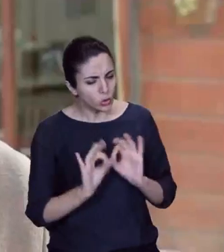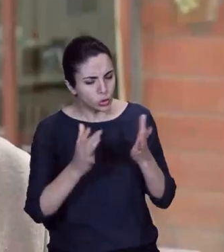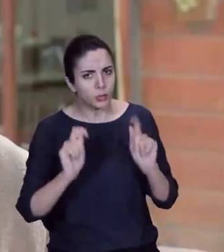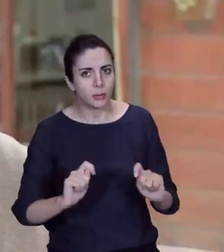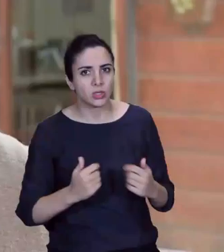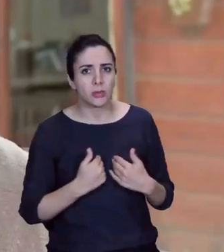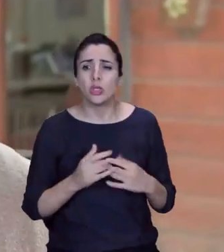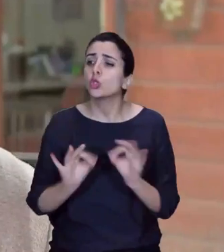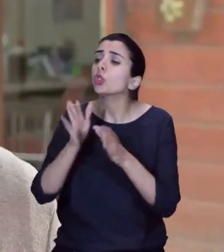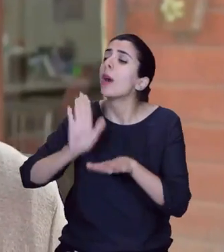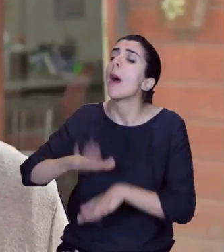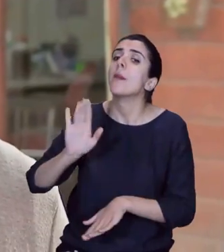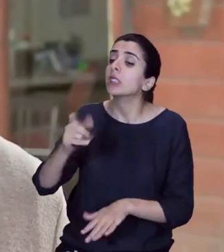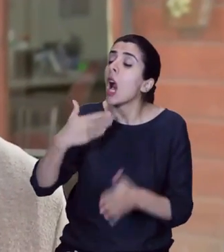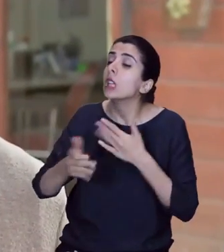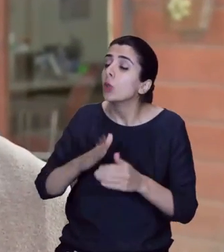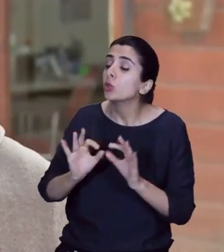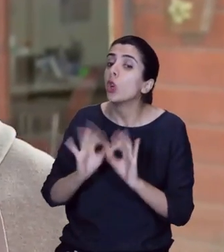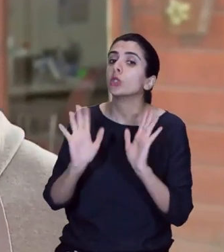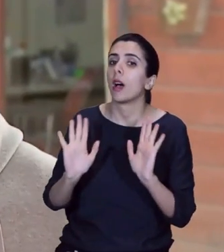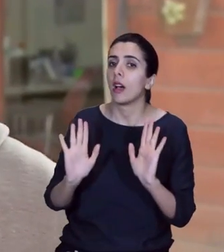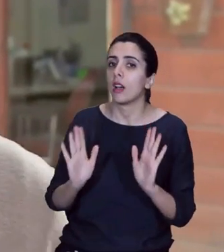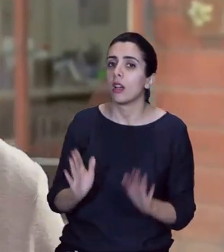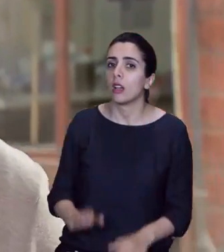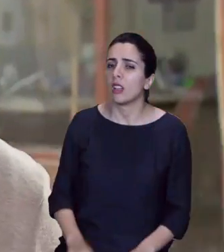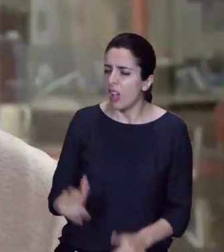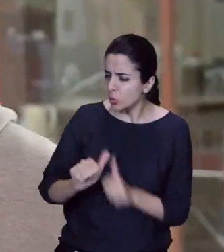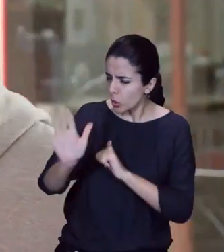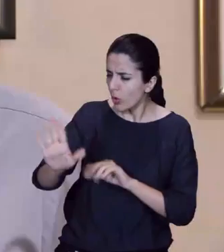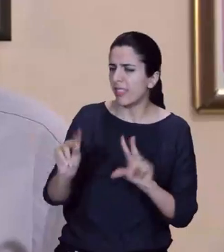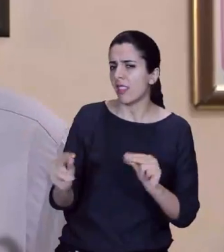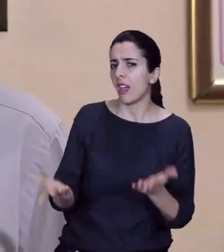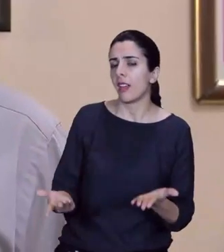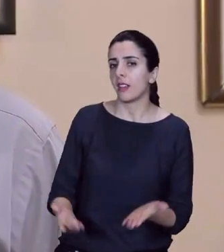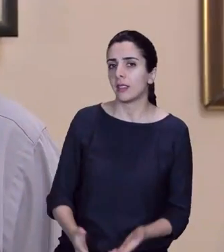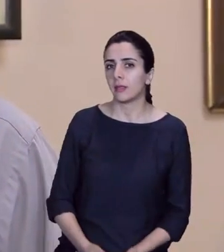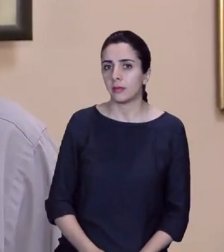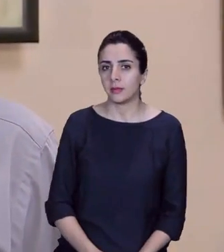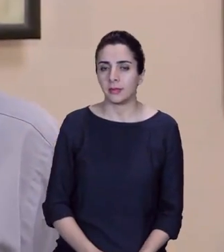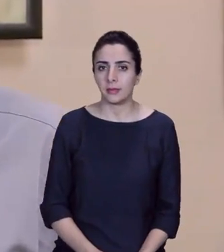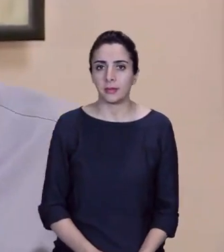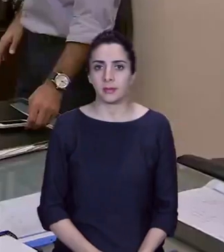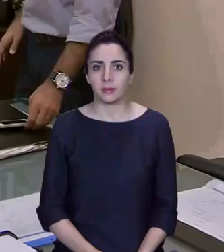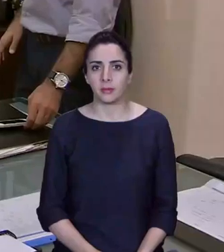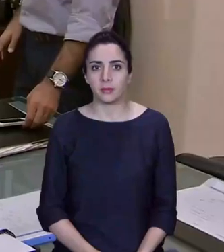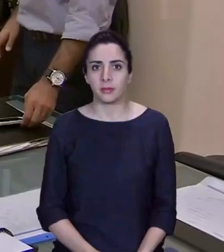meseleyi. Çözme ya, sen çözme hiçbir şeyi. Gölge etme yeter. Çıkıyor Koray.